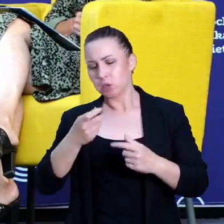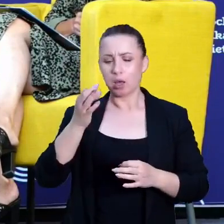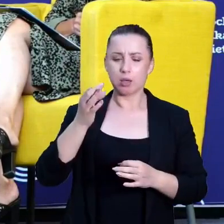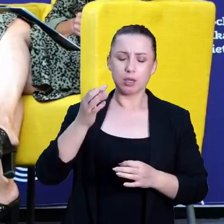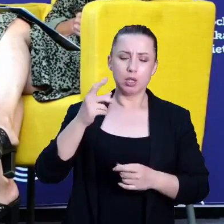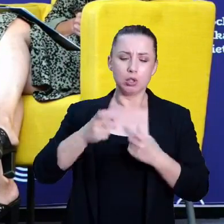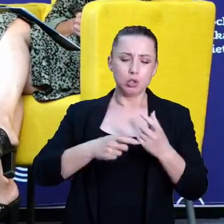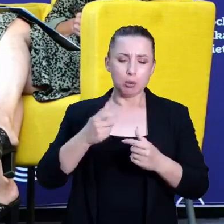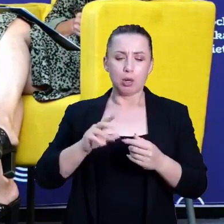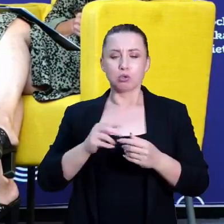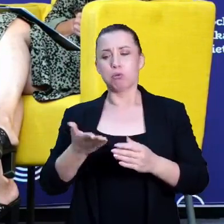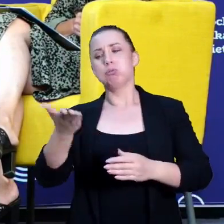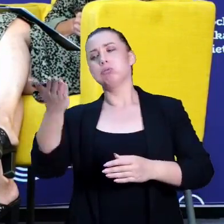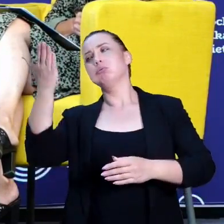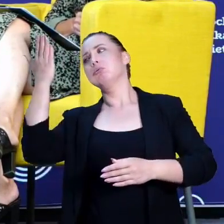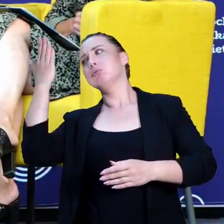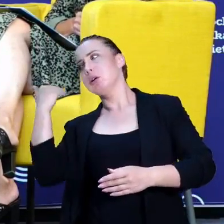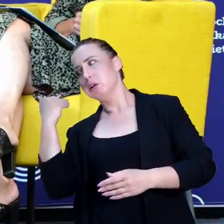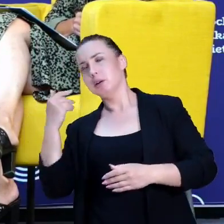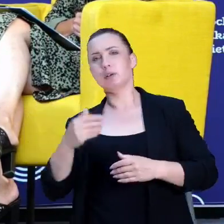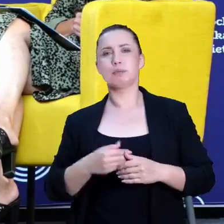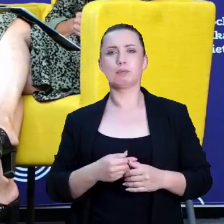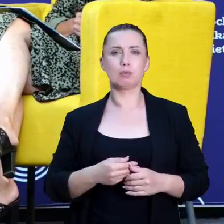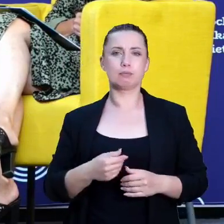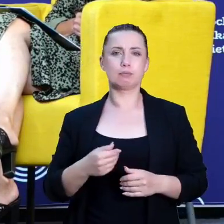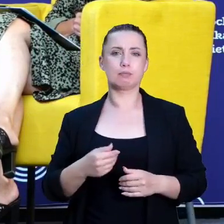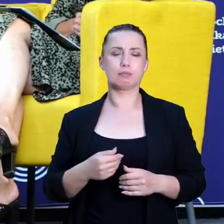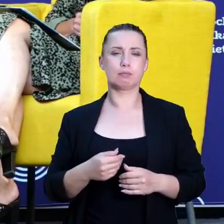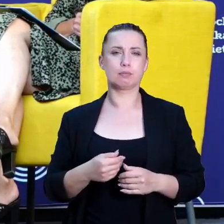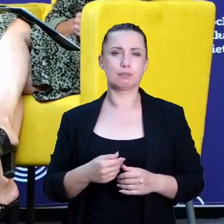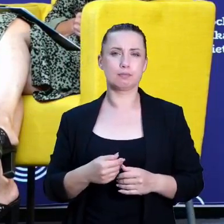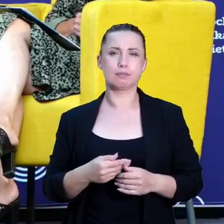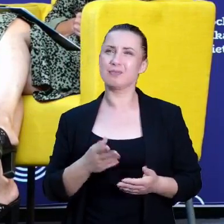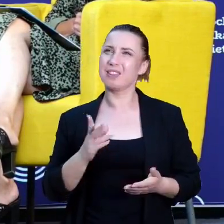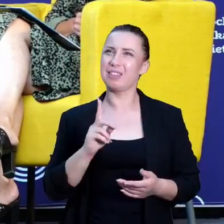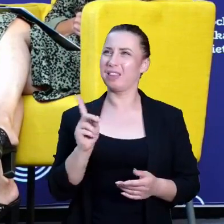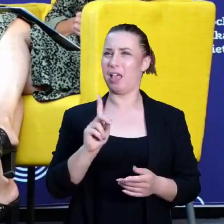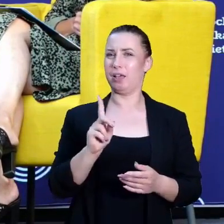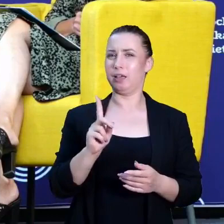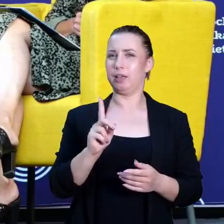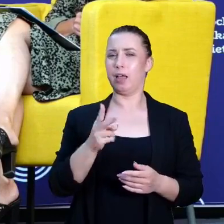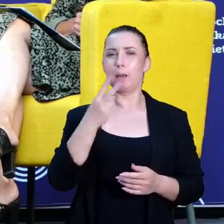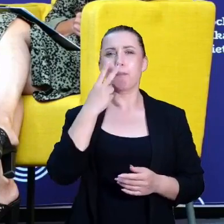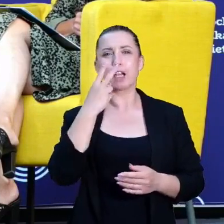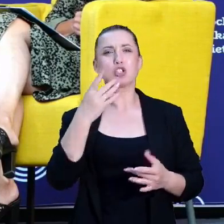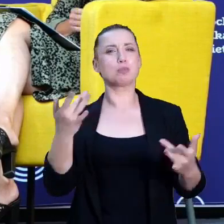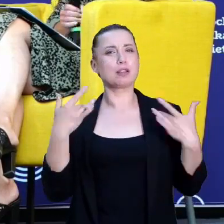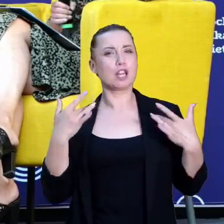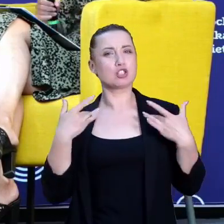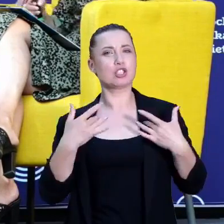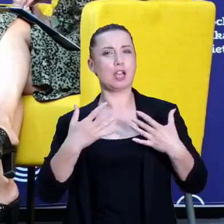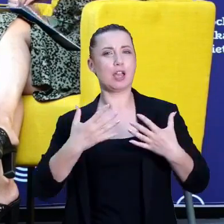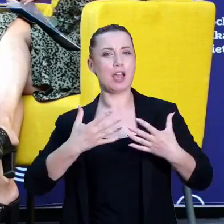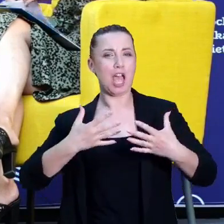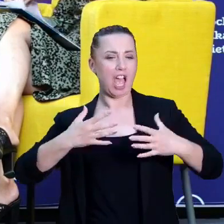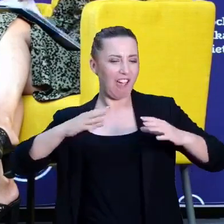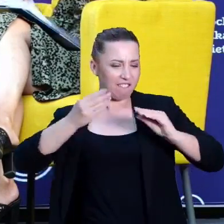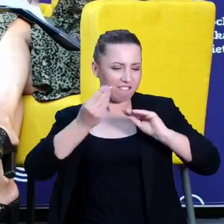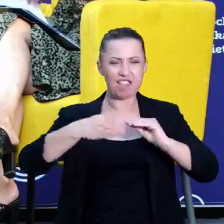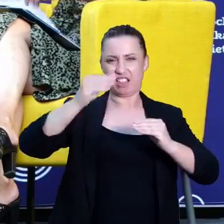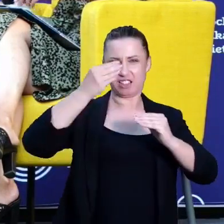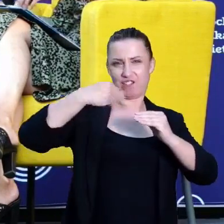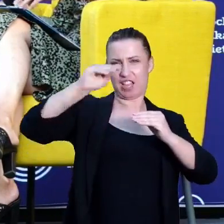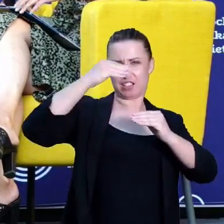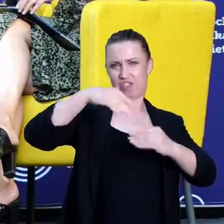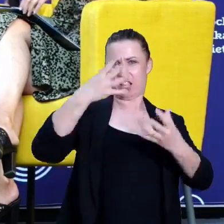co minęło razem z urodą na przykład, tylko żeby jednak patrzeć na to życie w sposób taki ciągle zachłanny, żeby